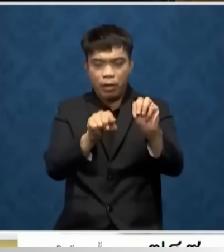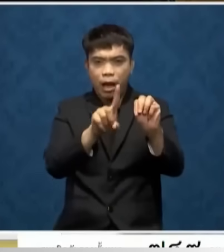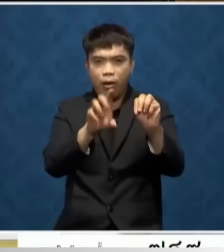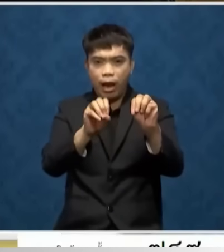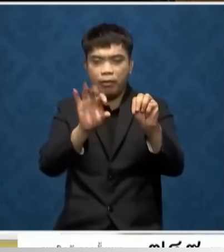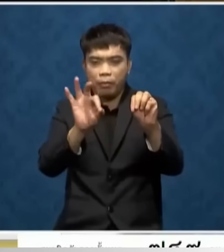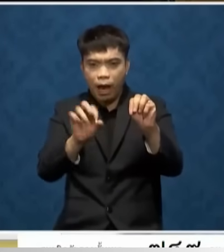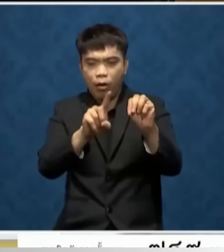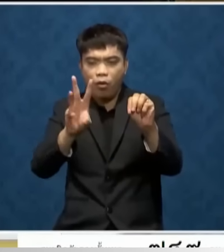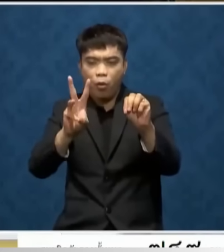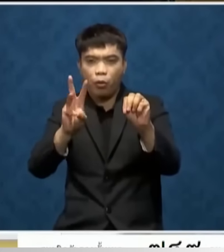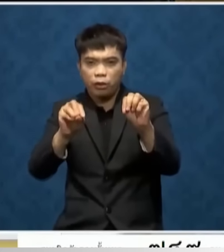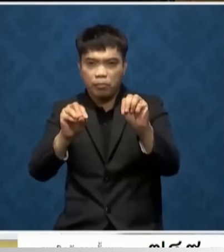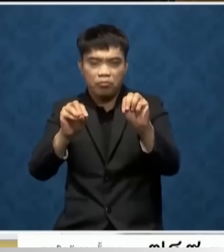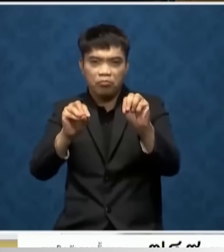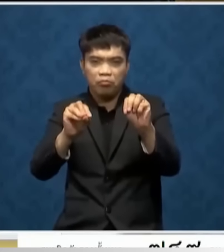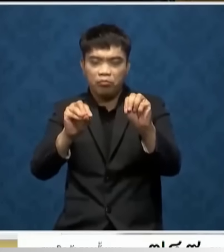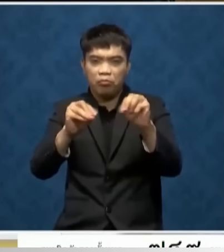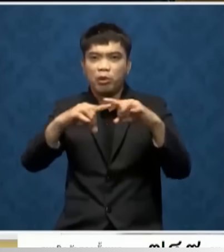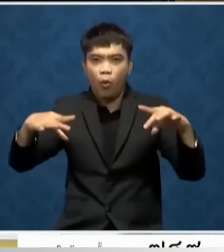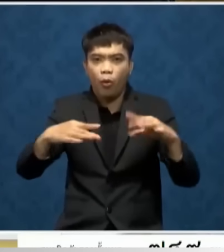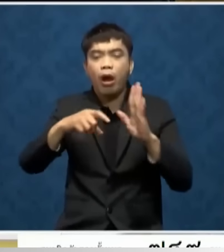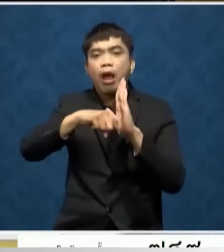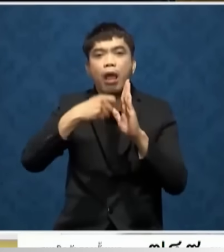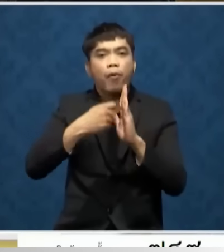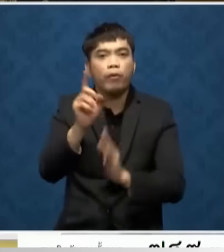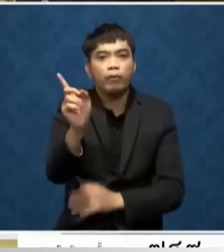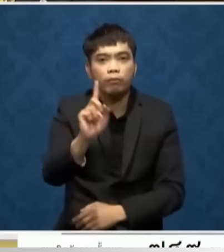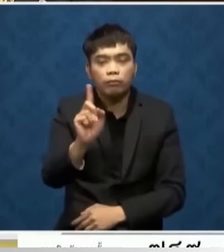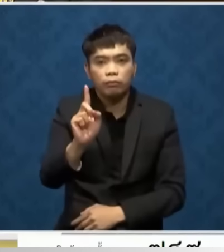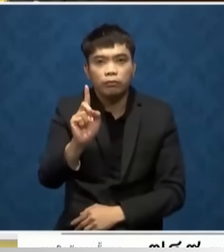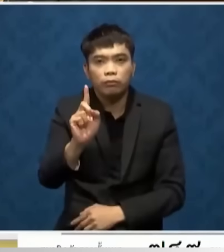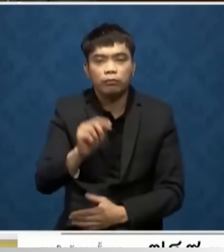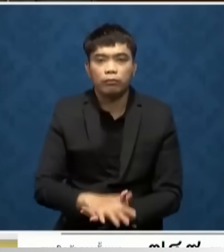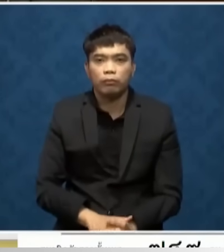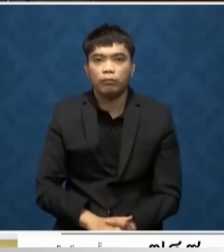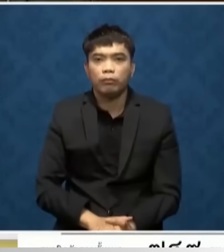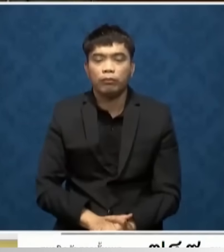159 160ซึ่งมีเหตุผลสำคัญ